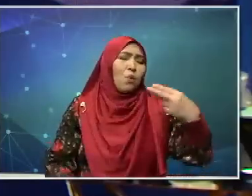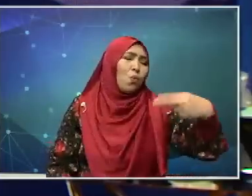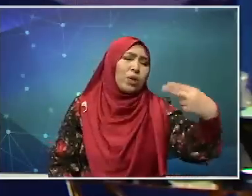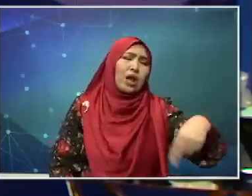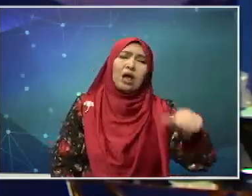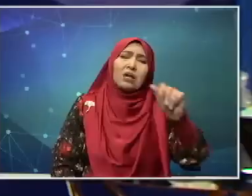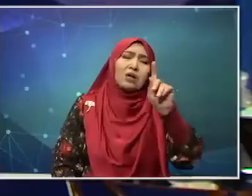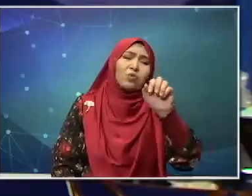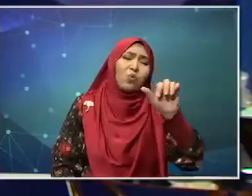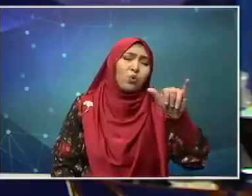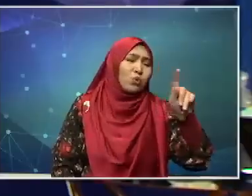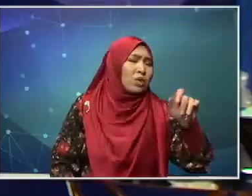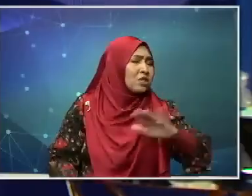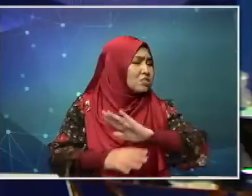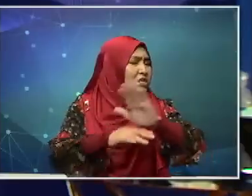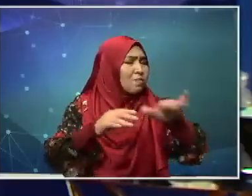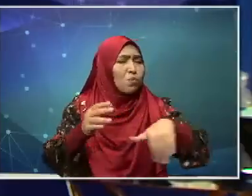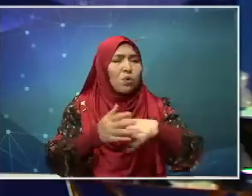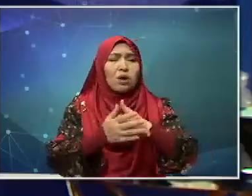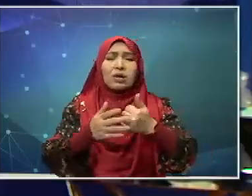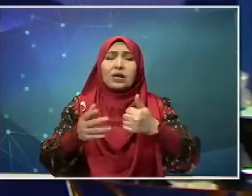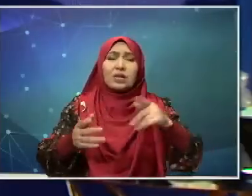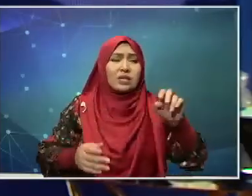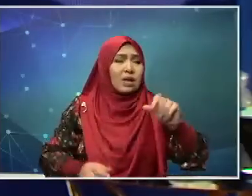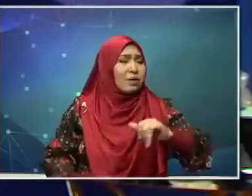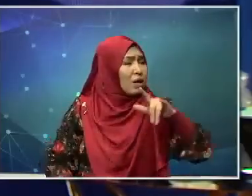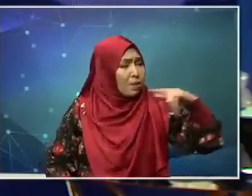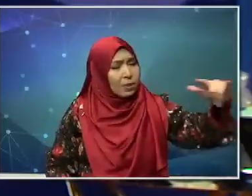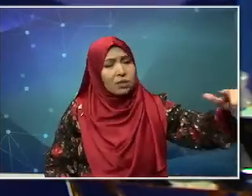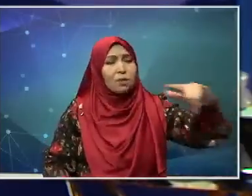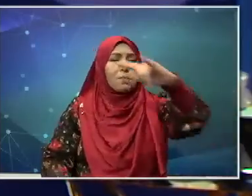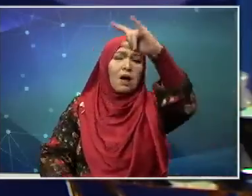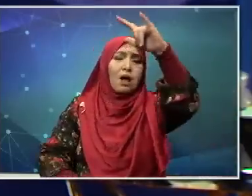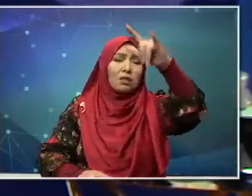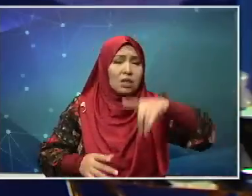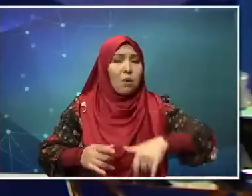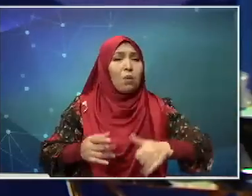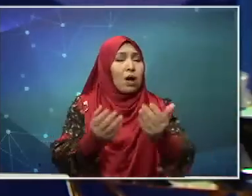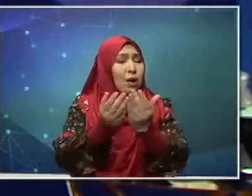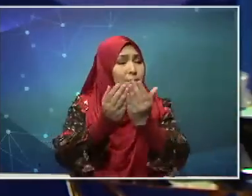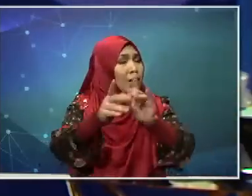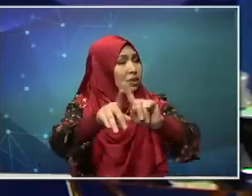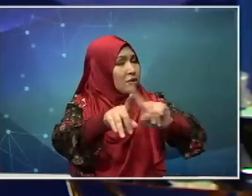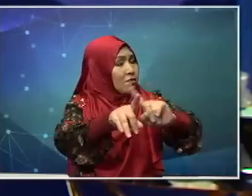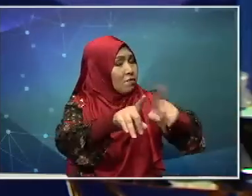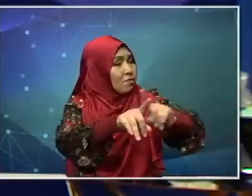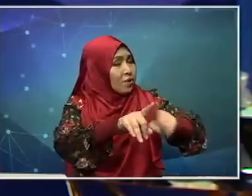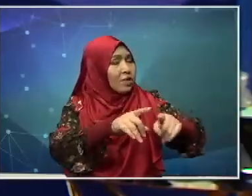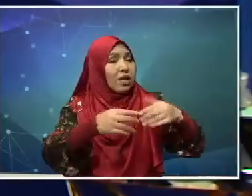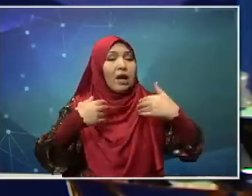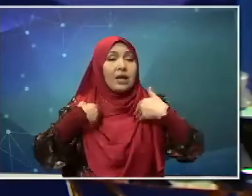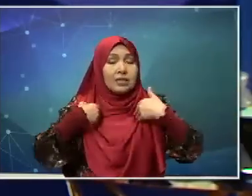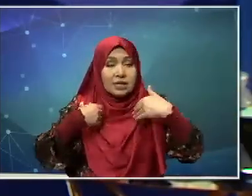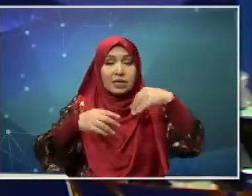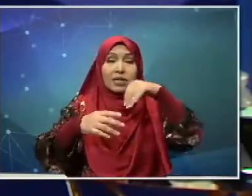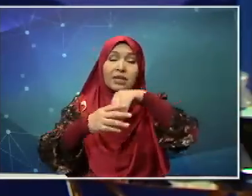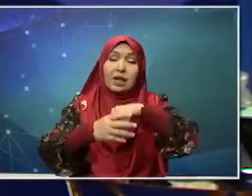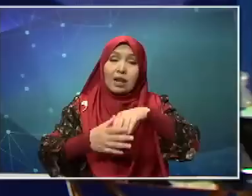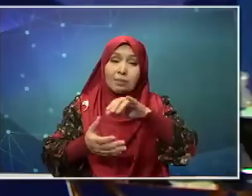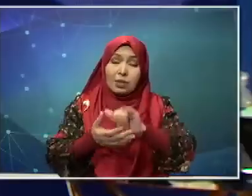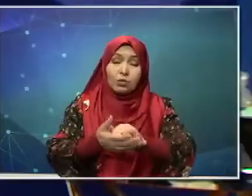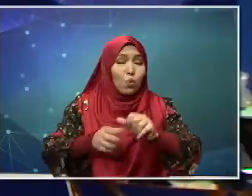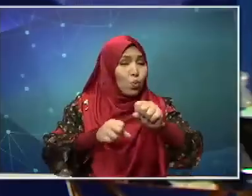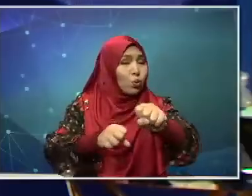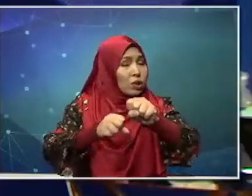sebenarnya semua kendaraan ataupun kapal terbang ataupun kapal itu pelbagai jenis sayang adek termasuklah binatang aku